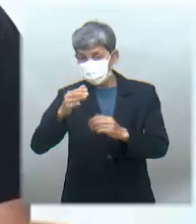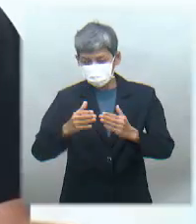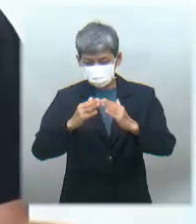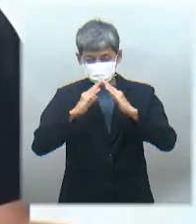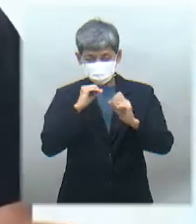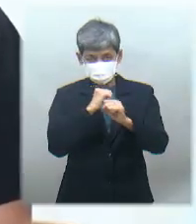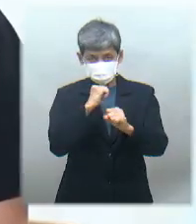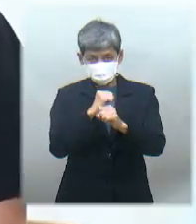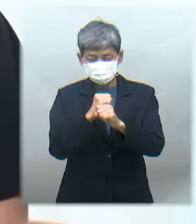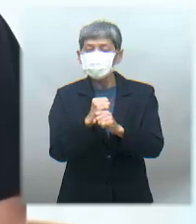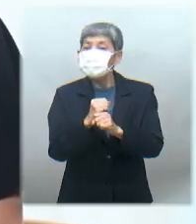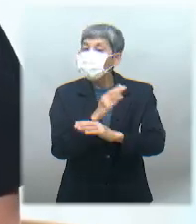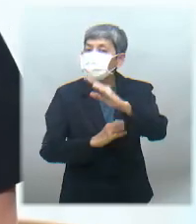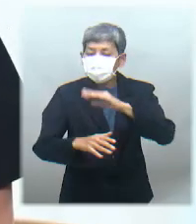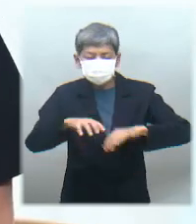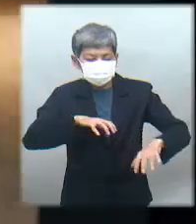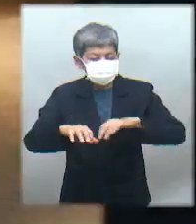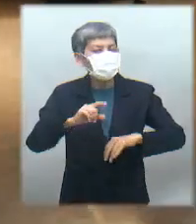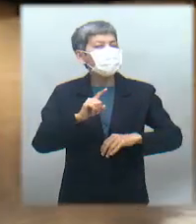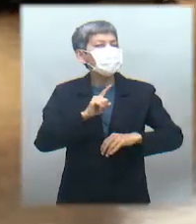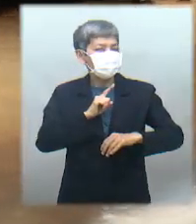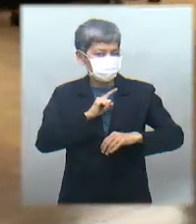ที่เราขบเครอนโยสักยภาพพิการค่